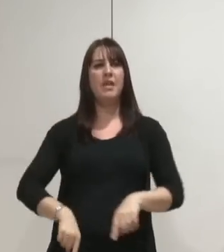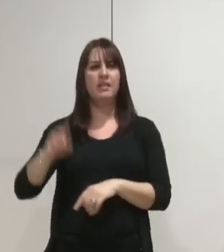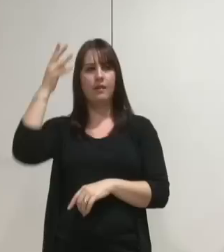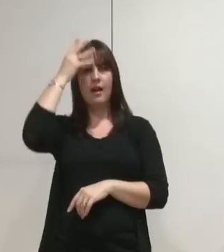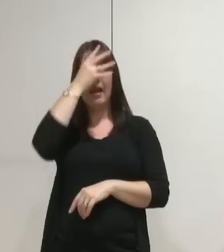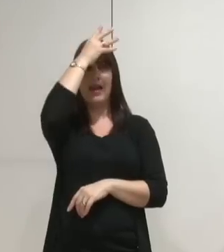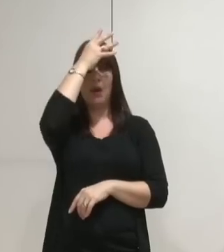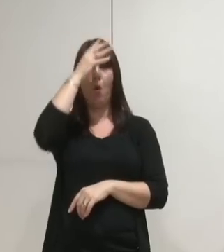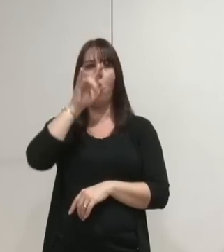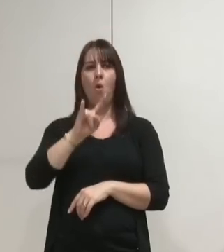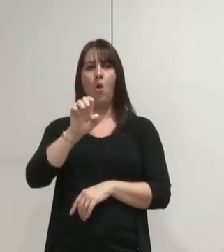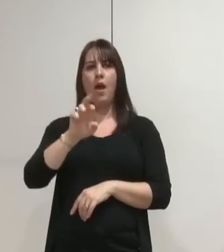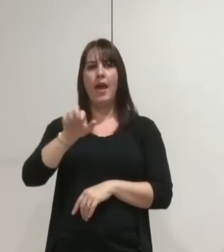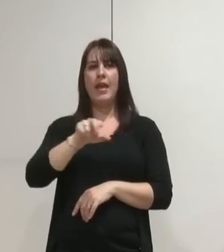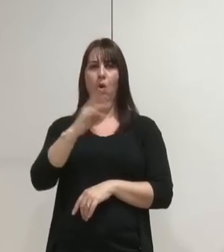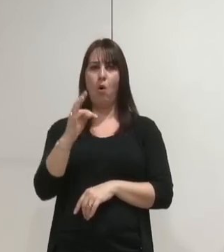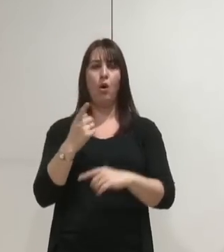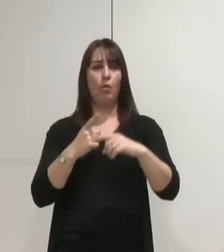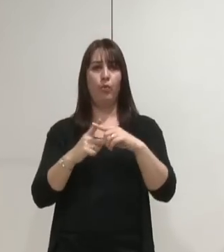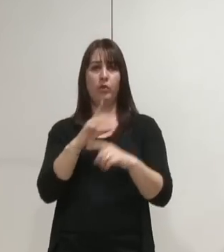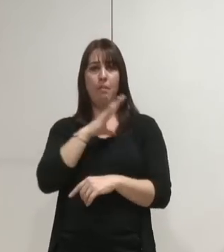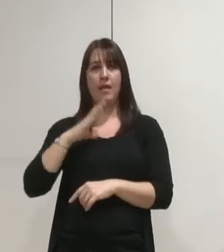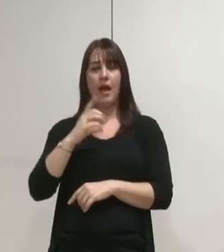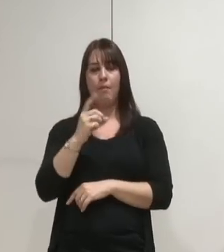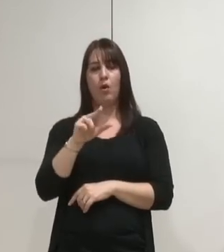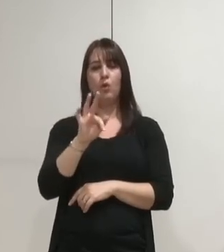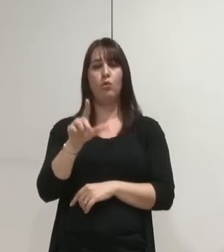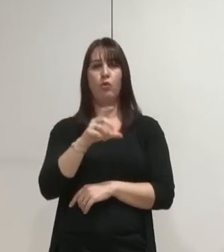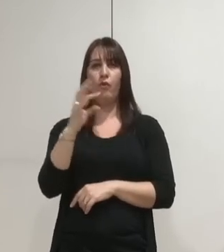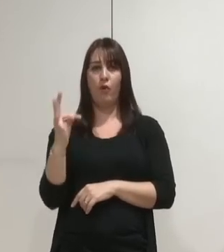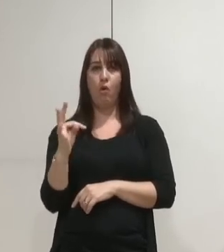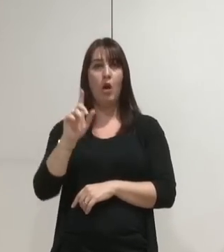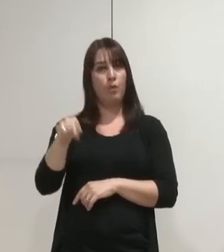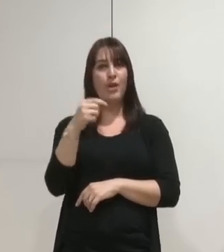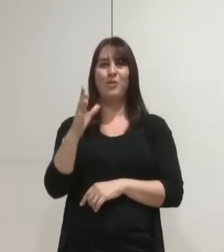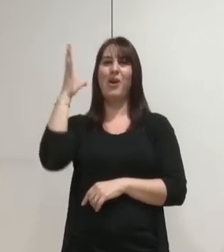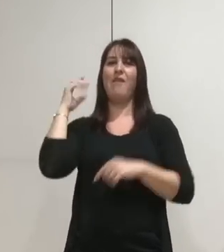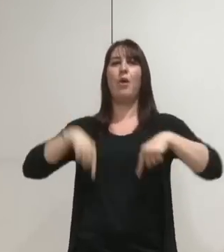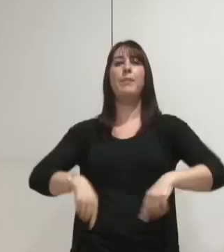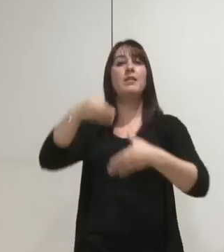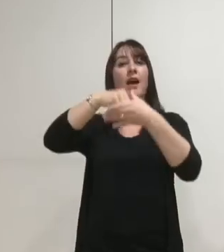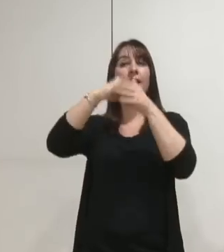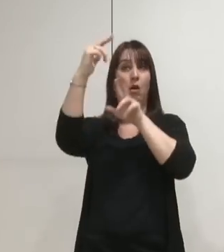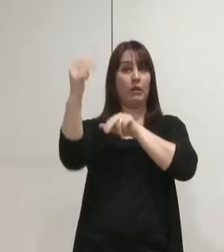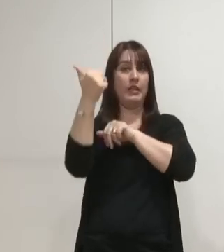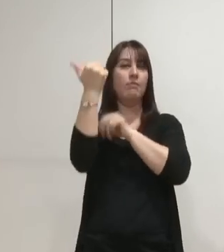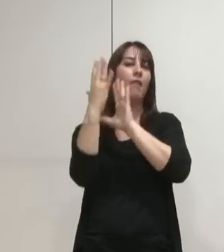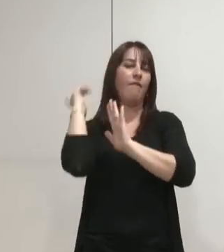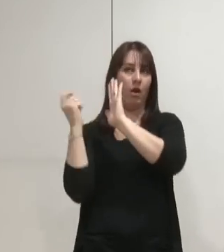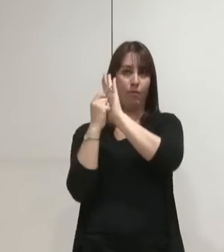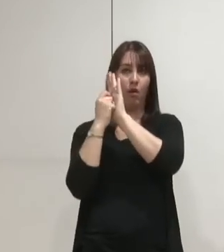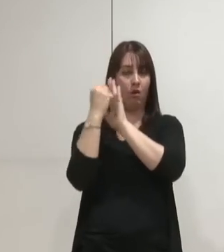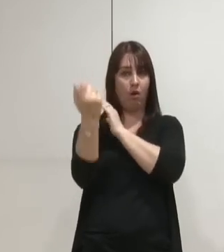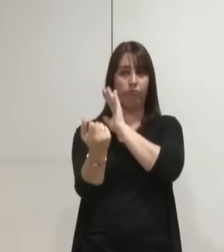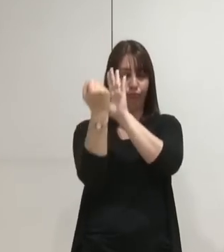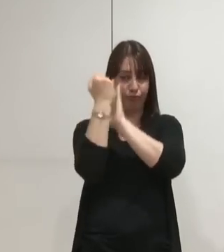tobira et Cécile Duflot et Cigné évidemment donc par le ministre de l'Intérieur de l'époque cette circulaire rappelle